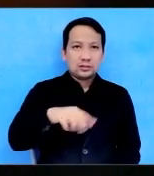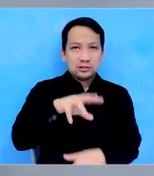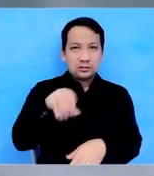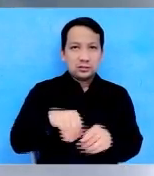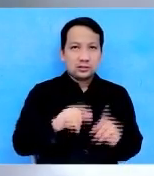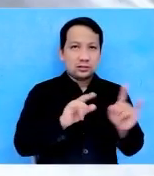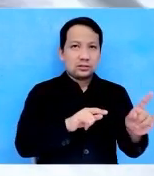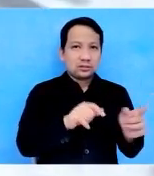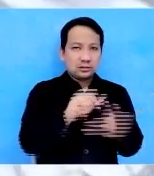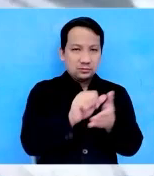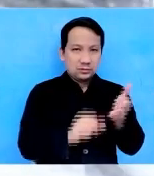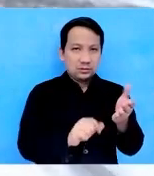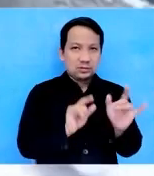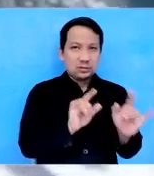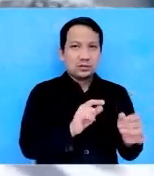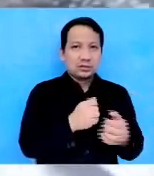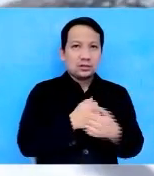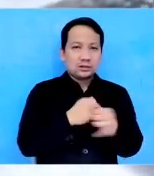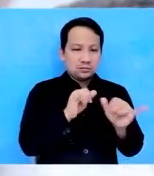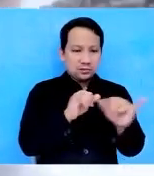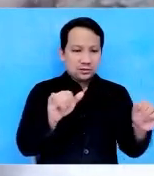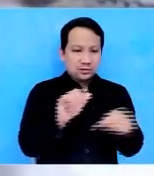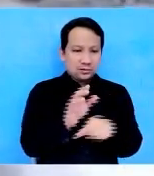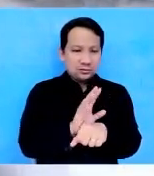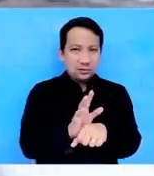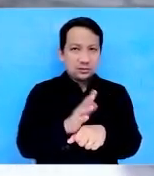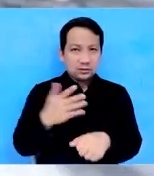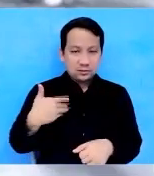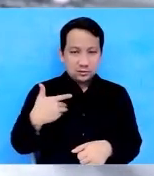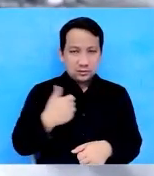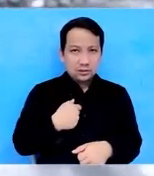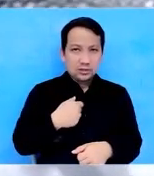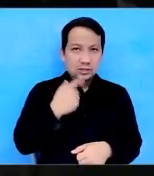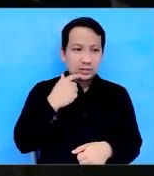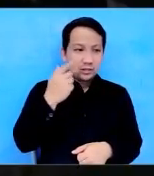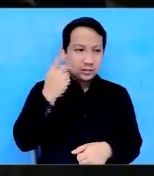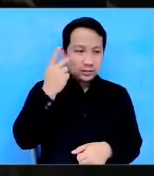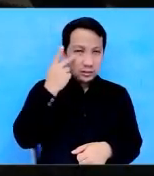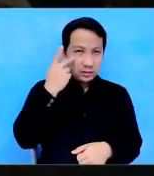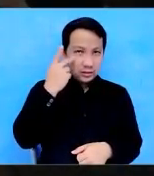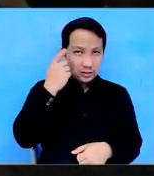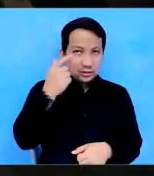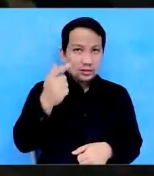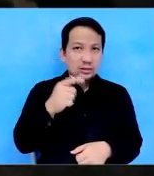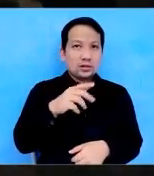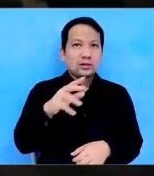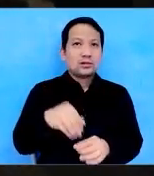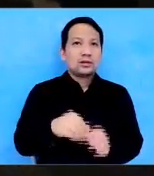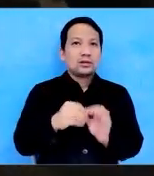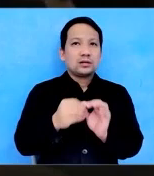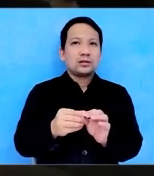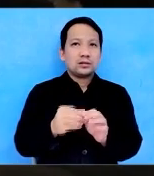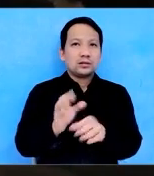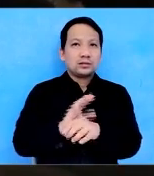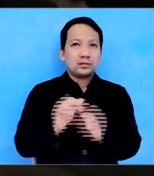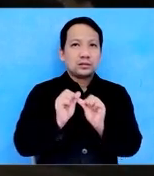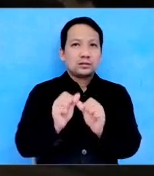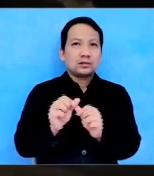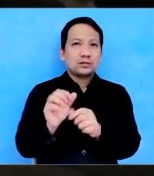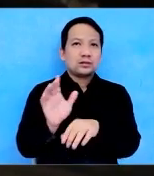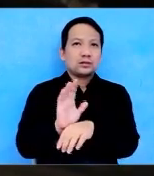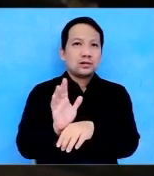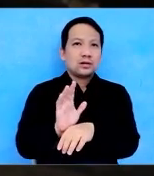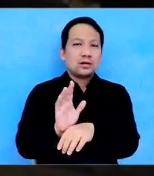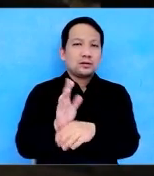isang artist. Tampok sa pelikulang Canadian drag queen na si Kendall Gender. Inaasahan namang mapapanood ito online matapos ang